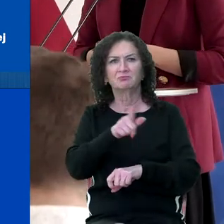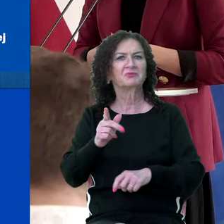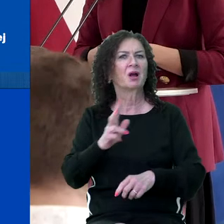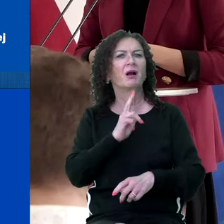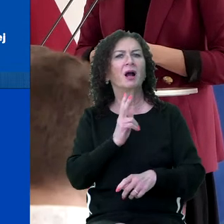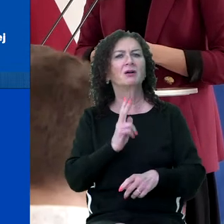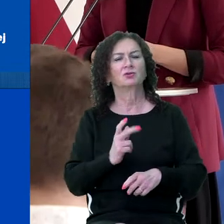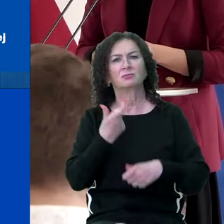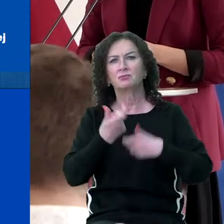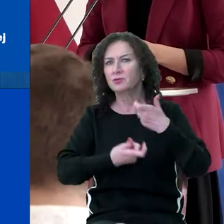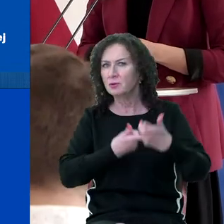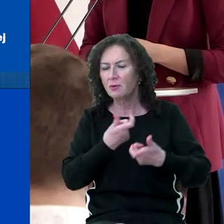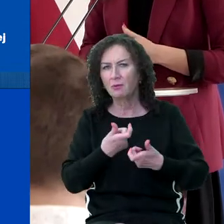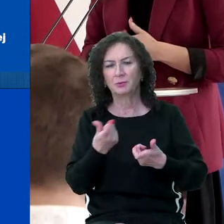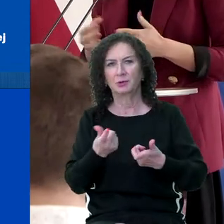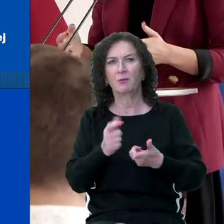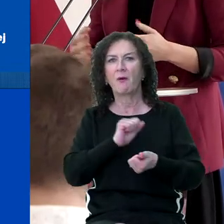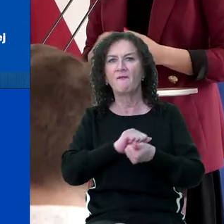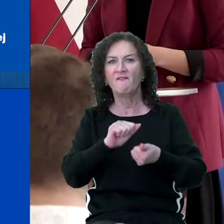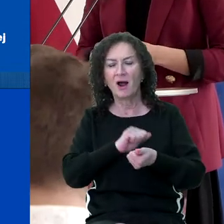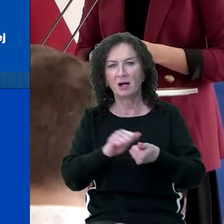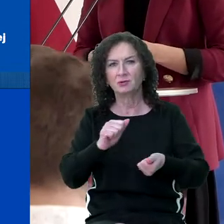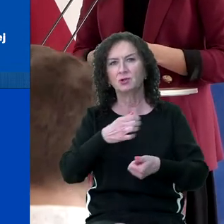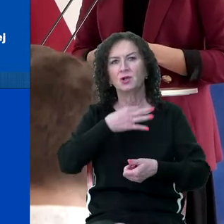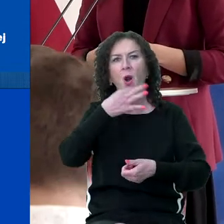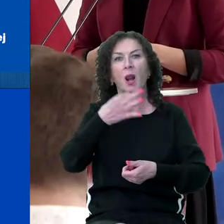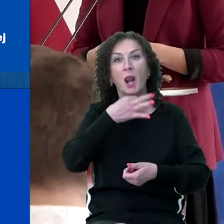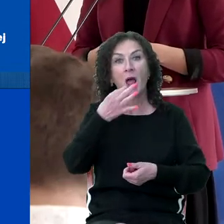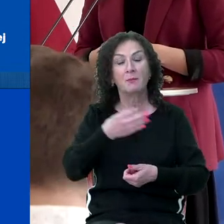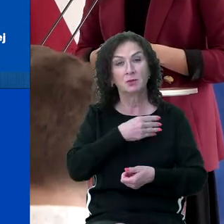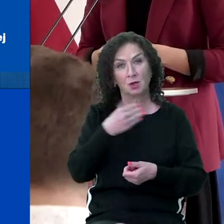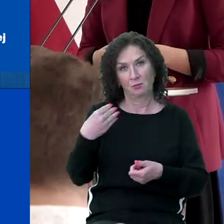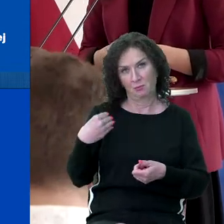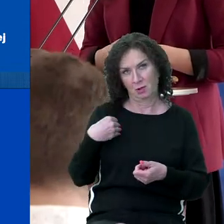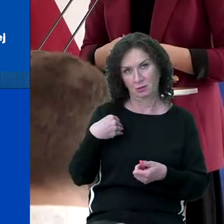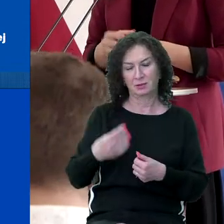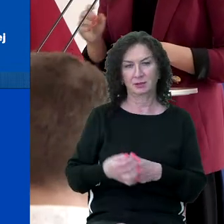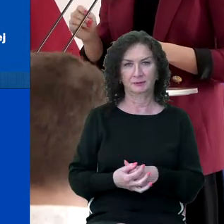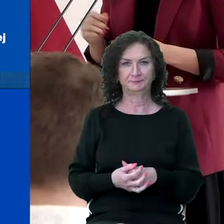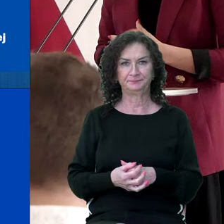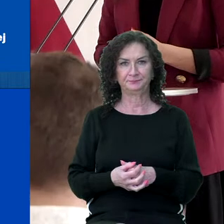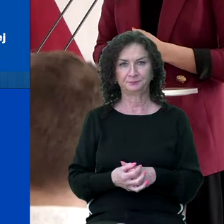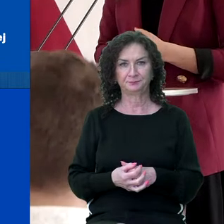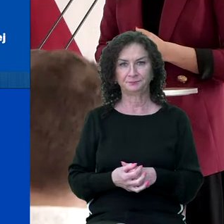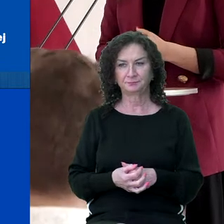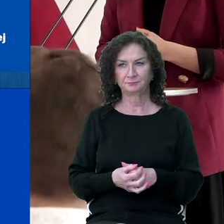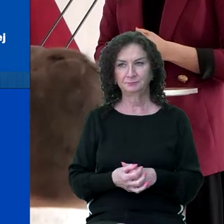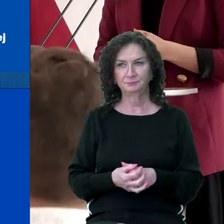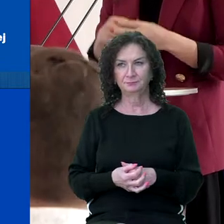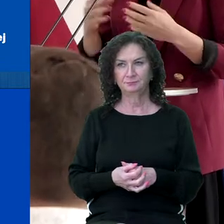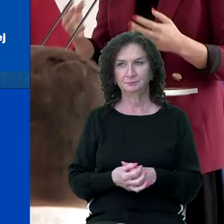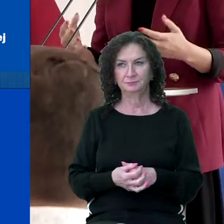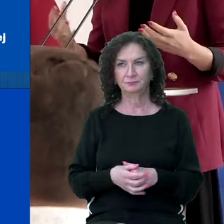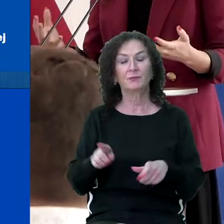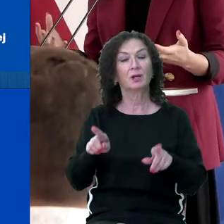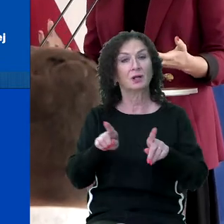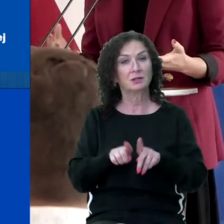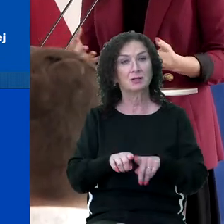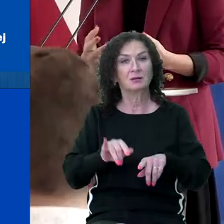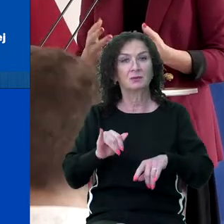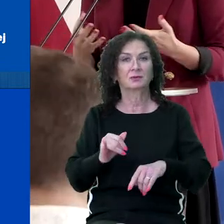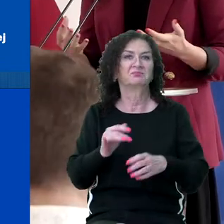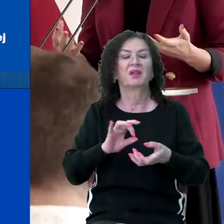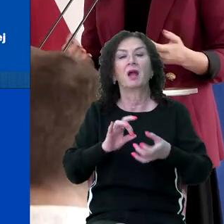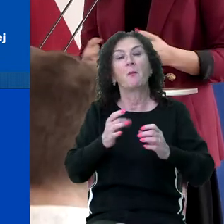aby walczyć o tą lepszą Polskę, o tą lepszą rzeczywistość. I tu tym samym też, jak już mówimy o przyszłości,